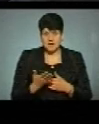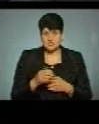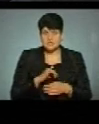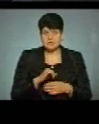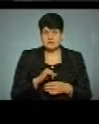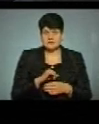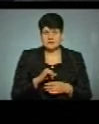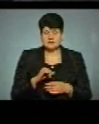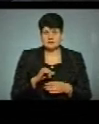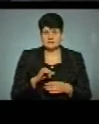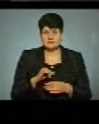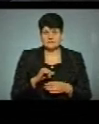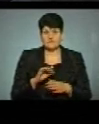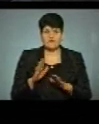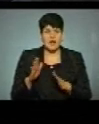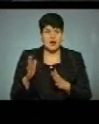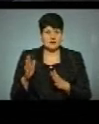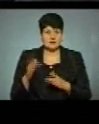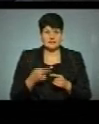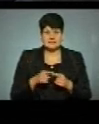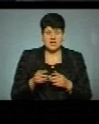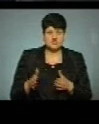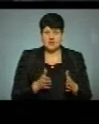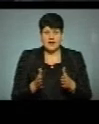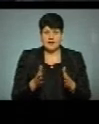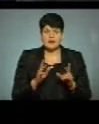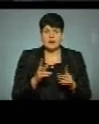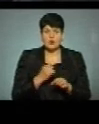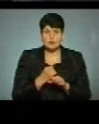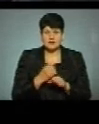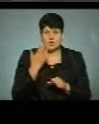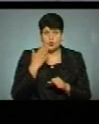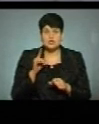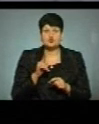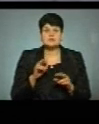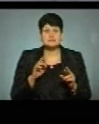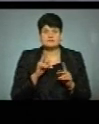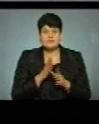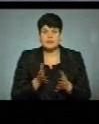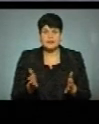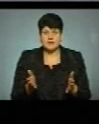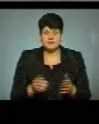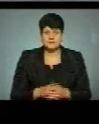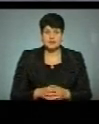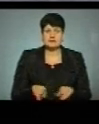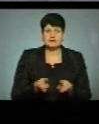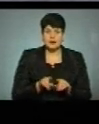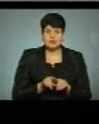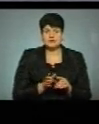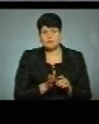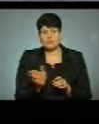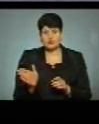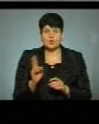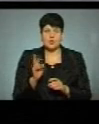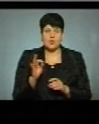гірші варіанти. Це шляхи, як робити, коли щось піде не так. Також на повороті до Конопківки